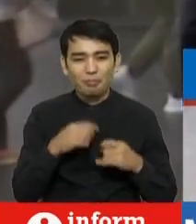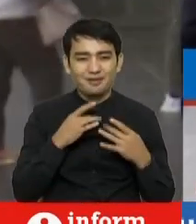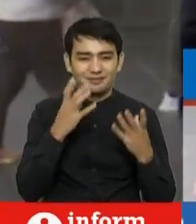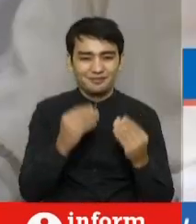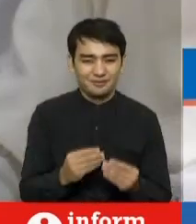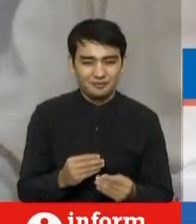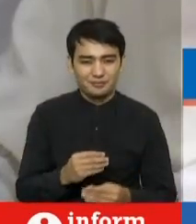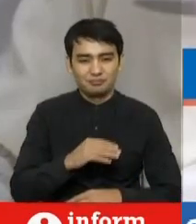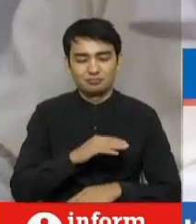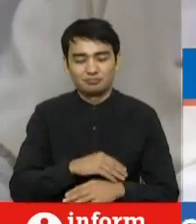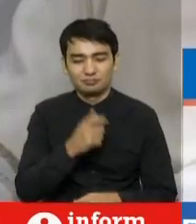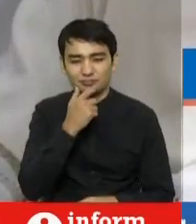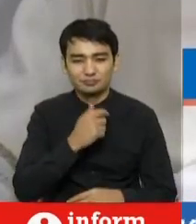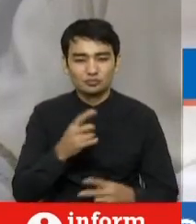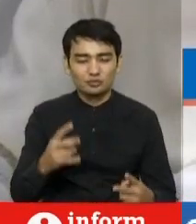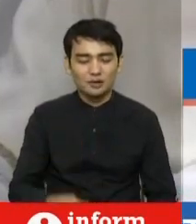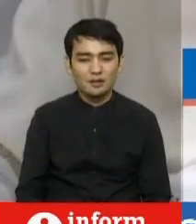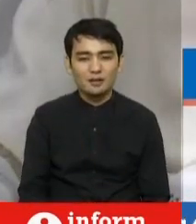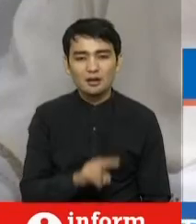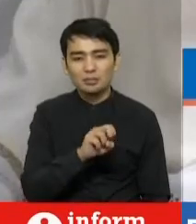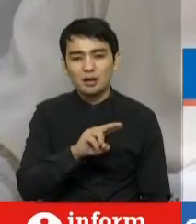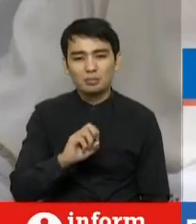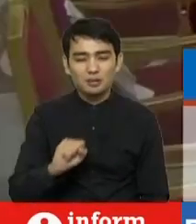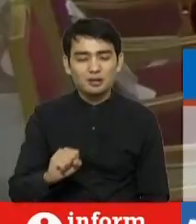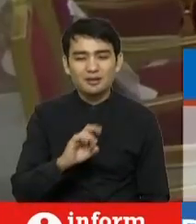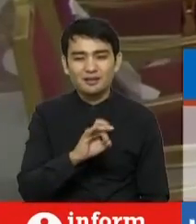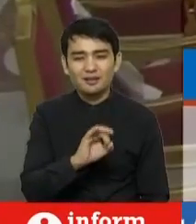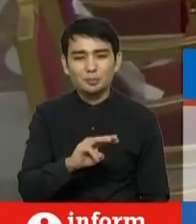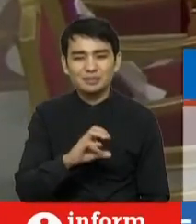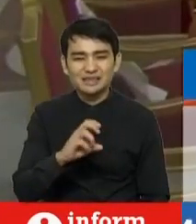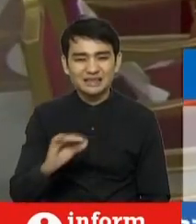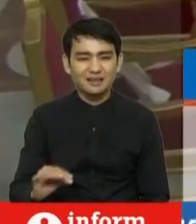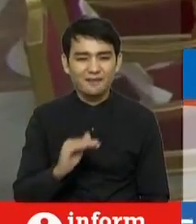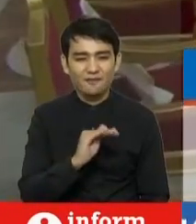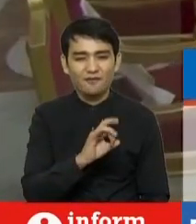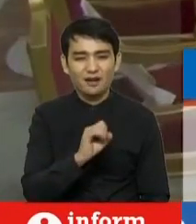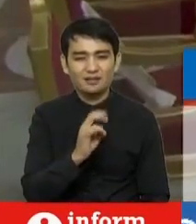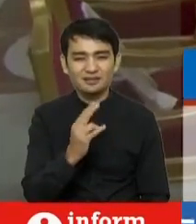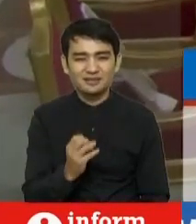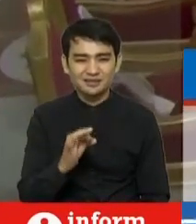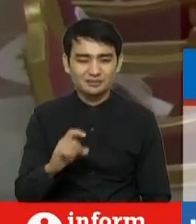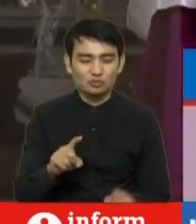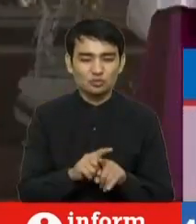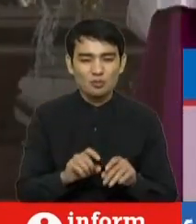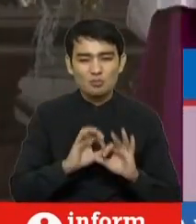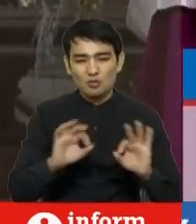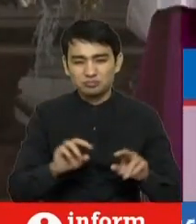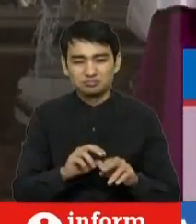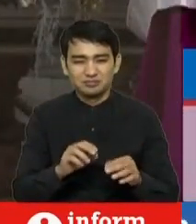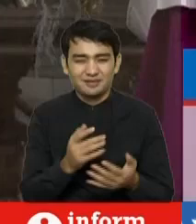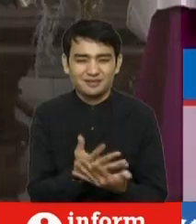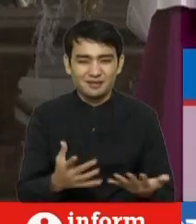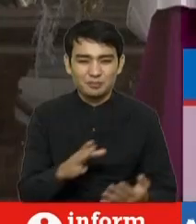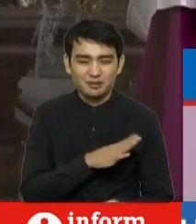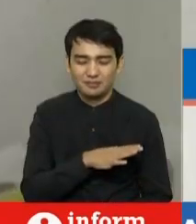мессы на угрозы отреагировал и папа римский Франциск во время традиционной Рождественской проповеди понтифик призвал к мирному решению военных